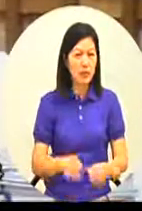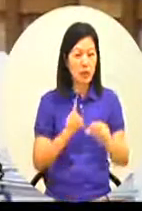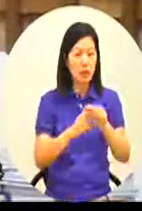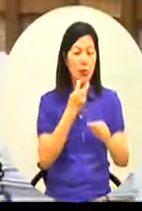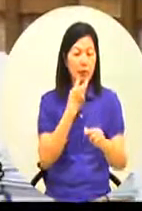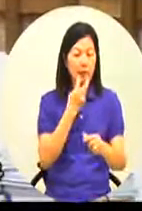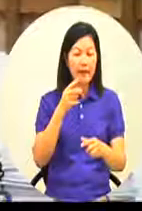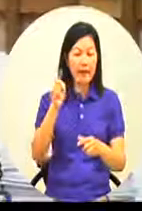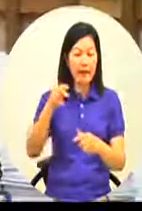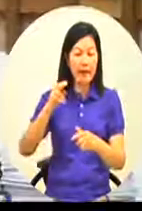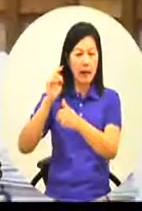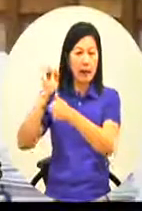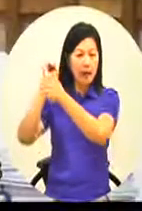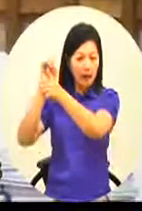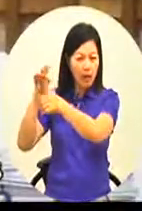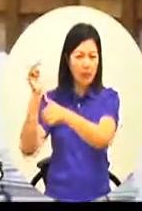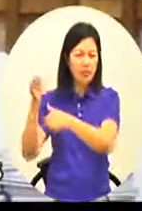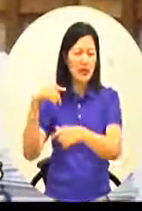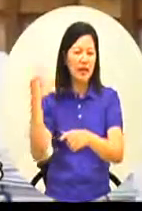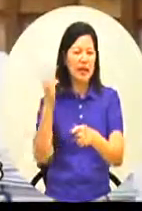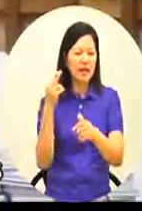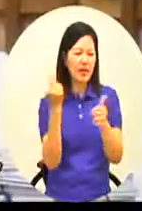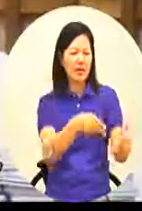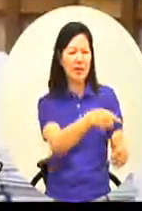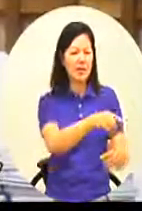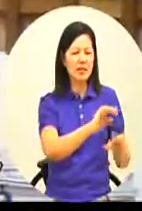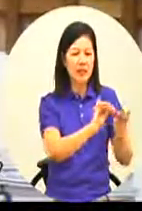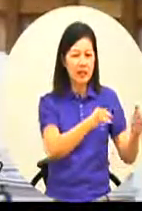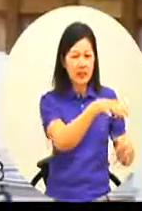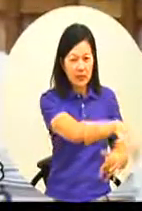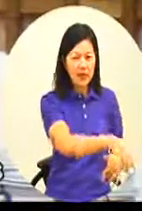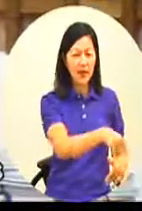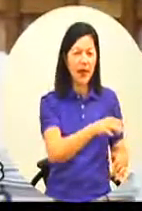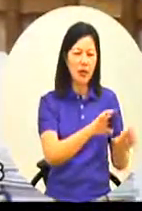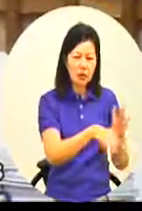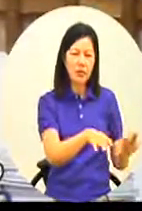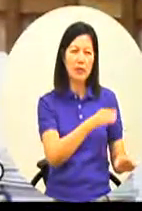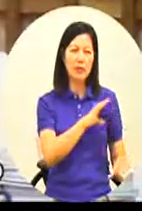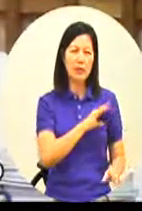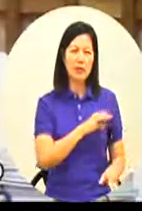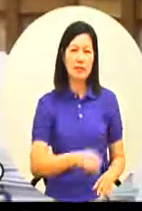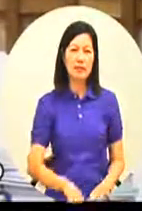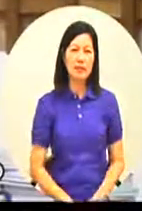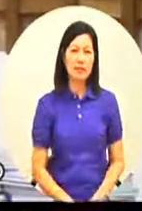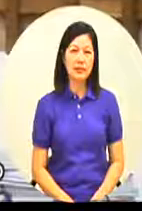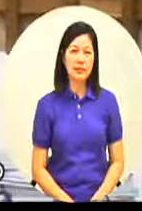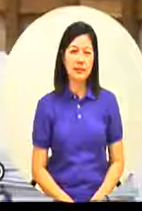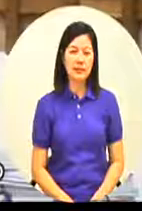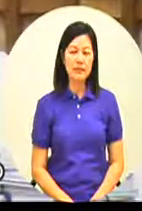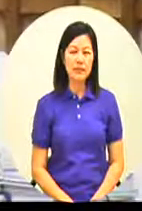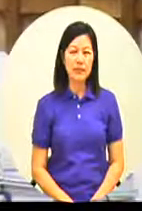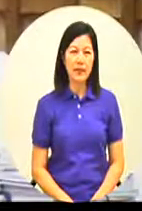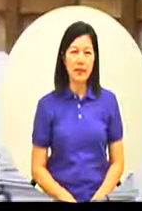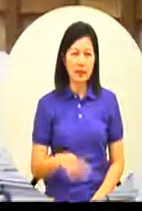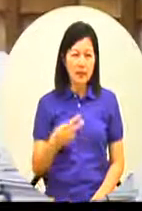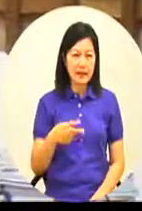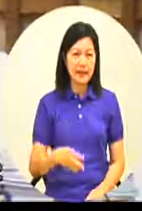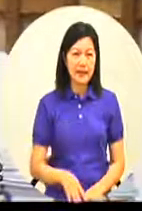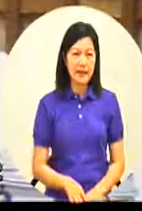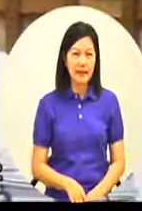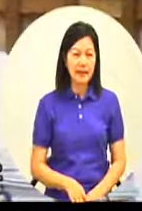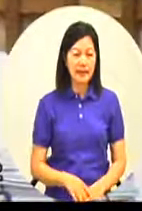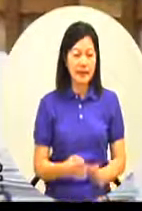予地方啊，这地方税啊，你敢唔看钱开位底啊？来，主要无开支，咱的预决算